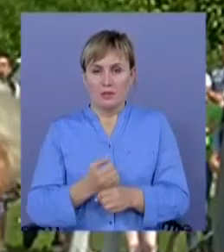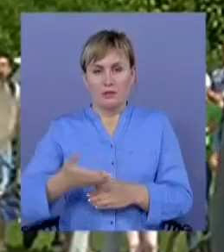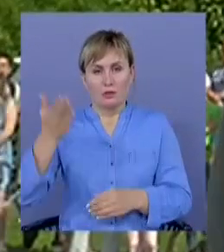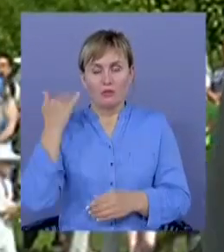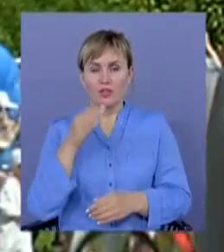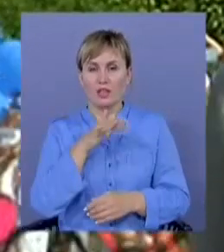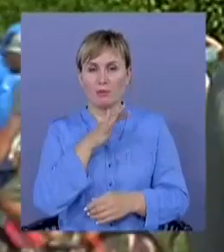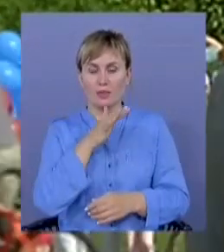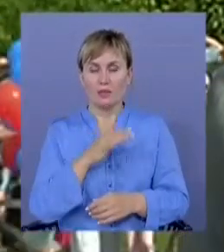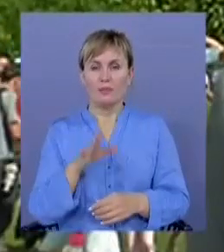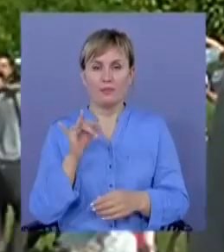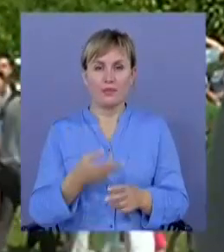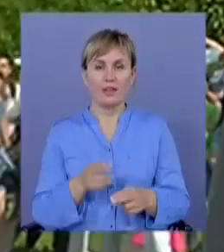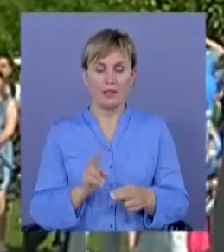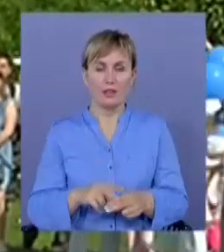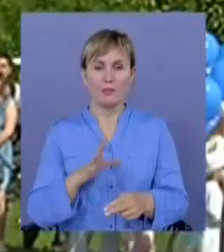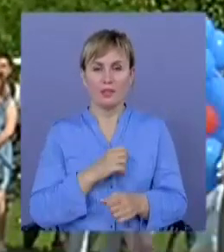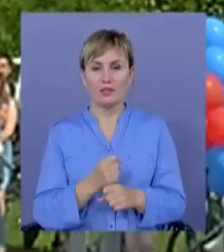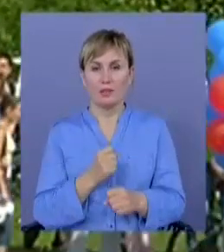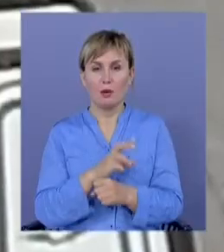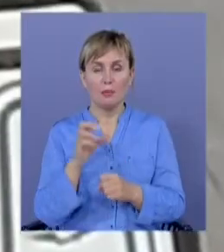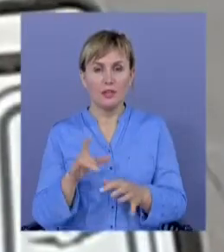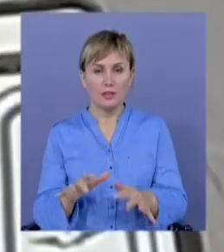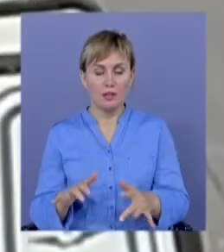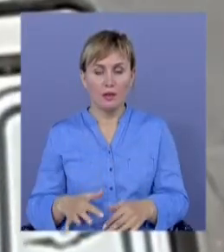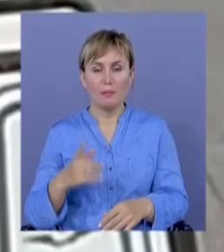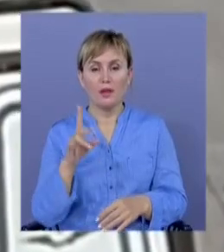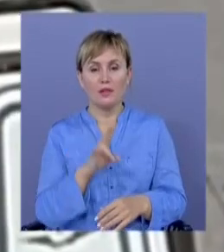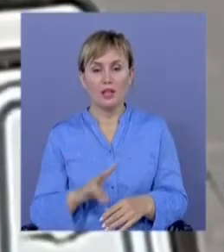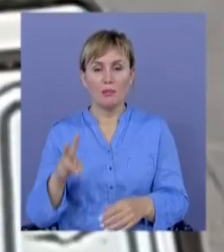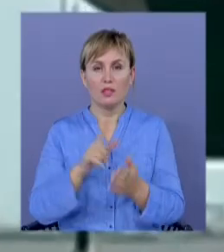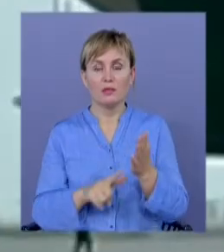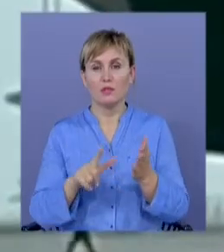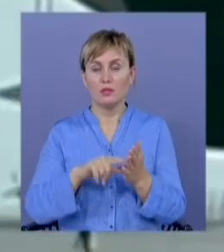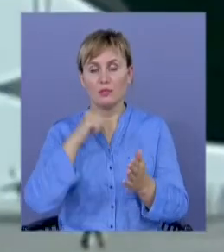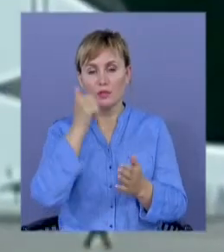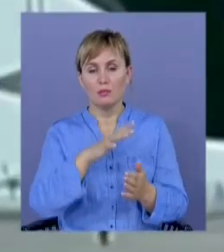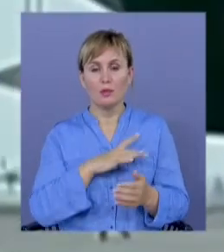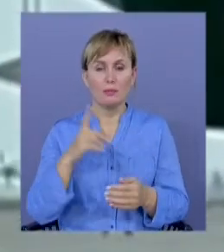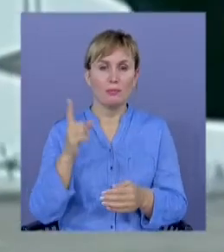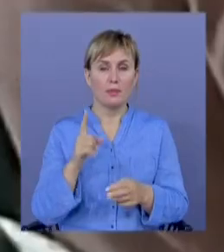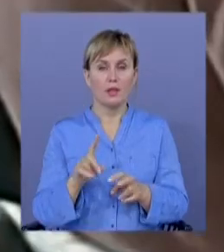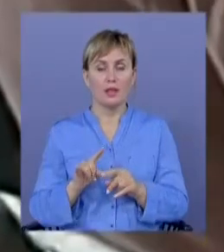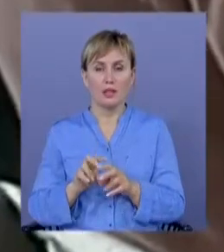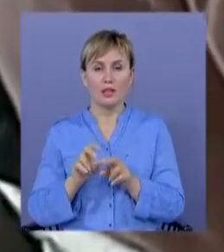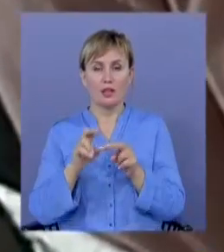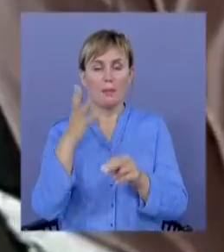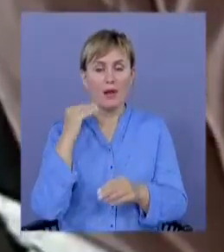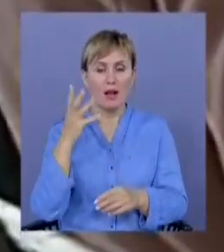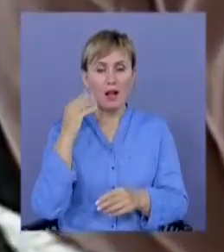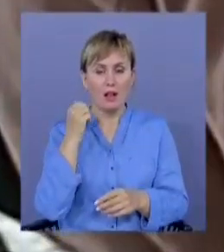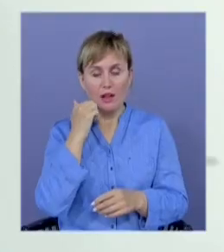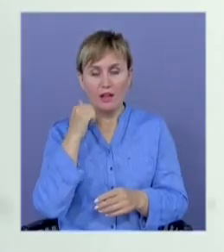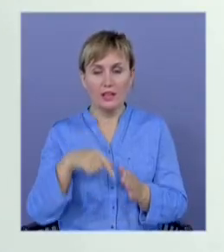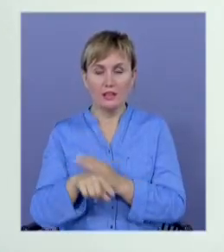время. И это было сделано без компьютеров. 1 ноября 1977 года состоялся первый пассажирский рейс Москва-Алма-Аты, куда